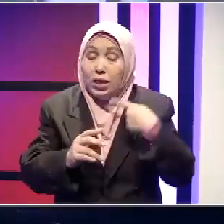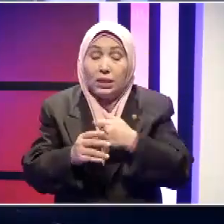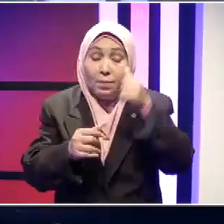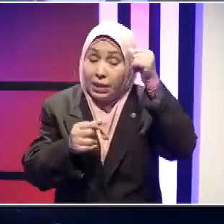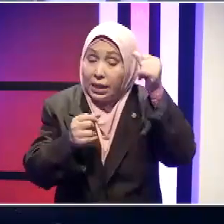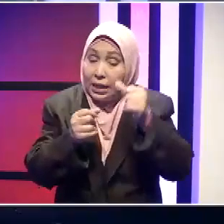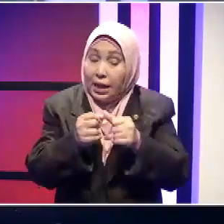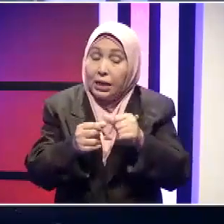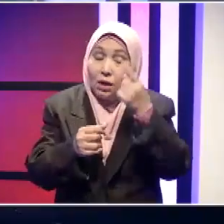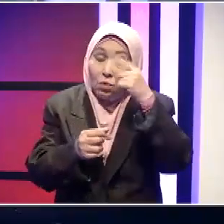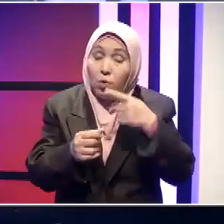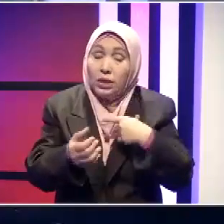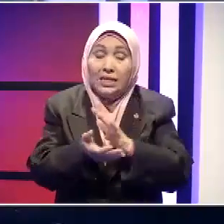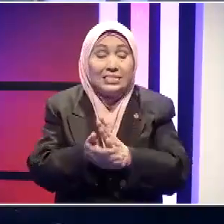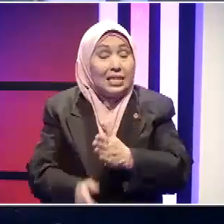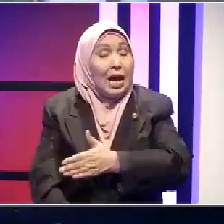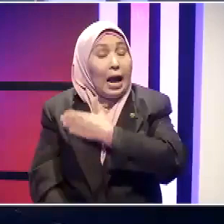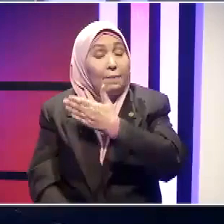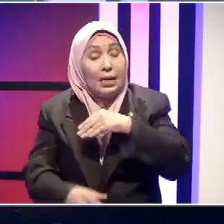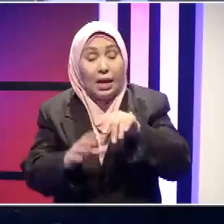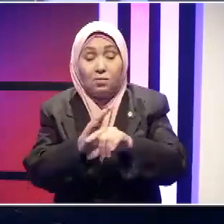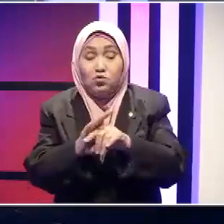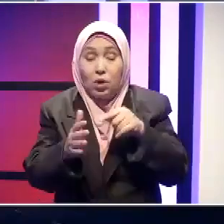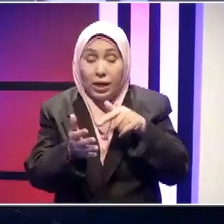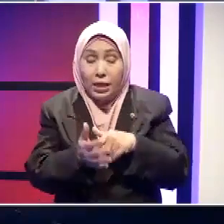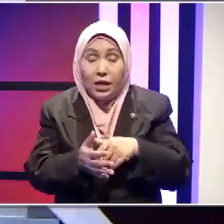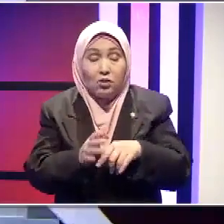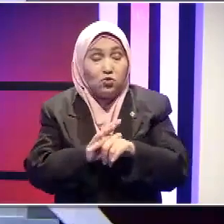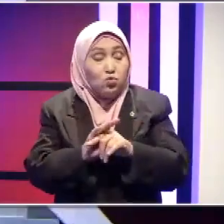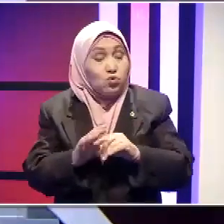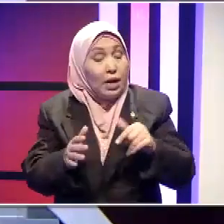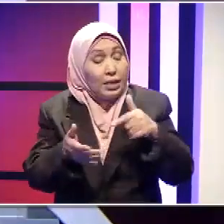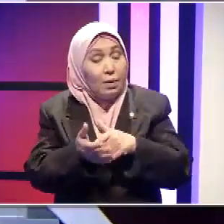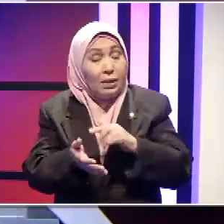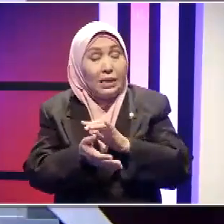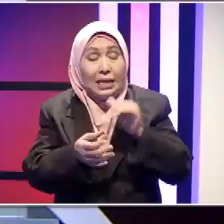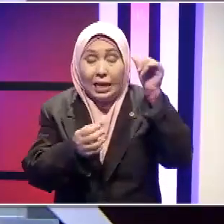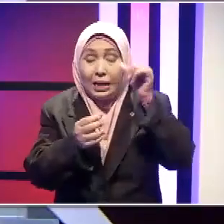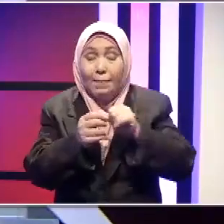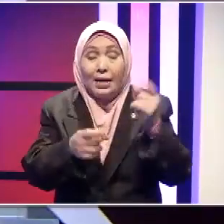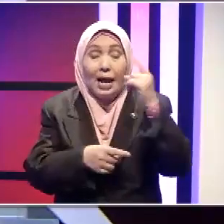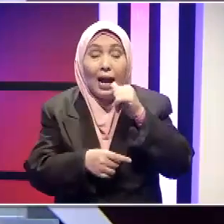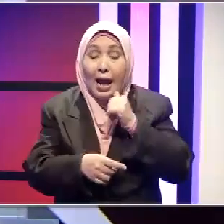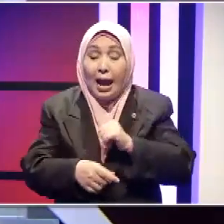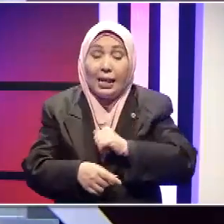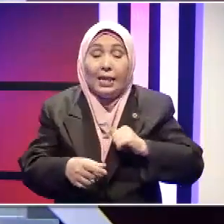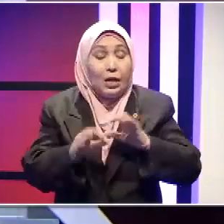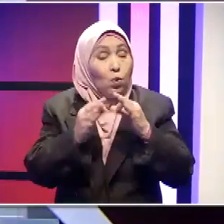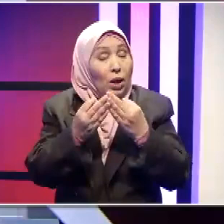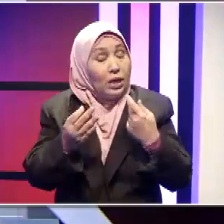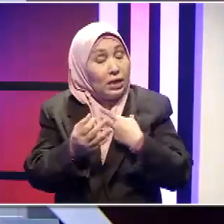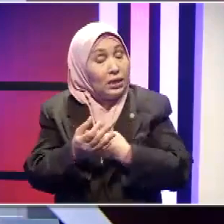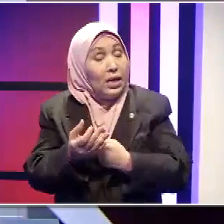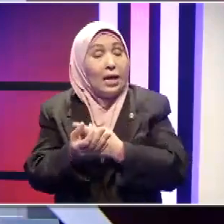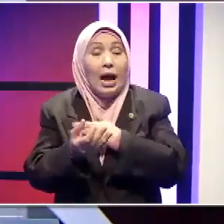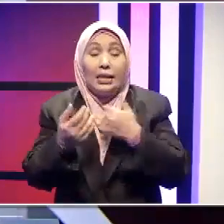Ingatkan untuk ke Jadi humberg kalau dalam surah ini dalam surat tour mengingatkan kepada adik waghete agar-agar adikku Agak